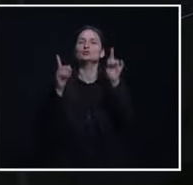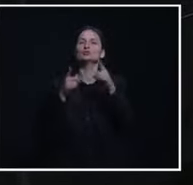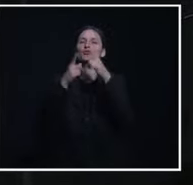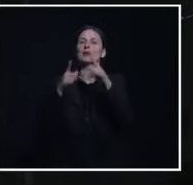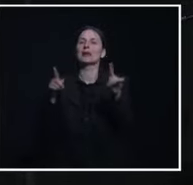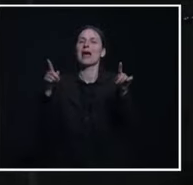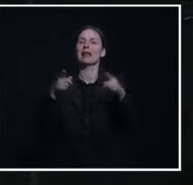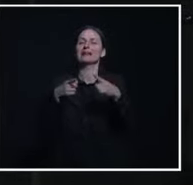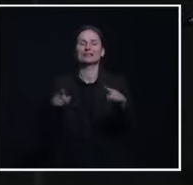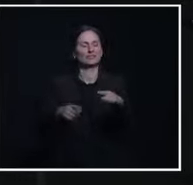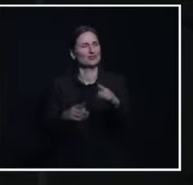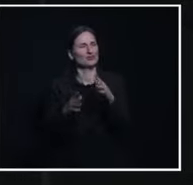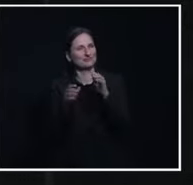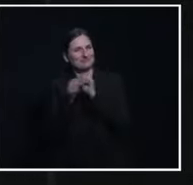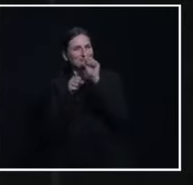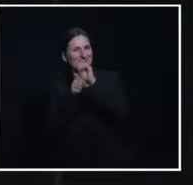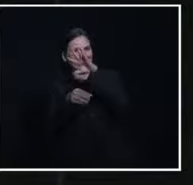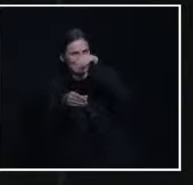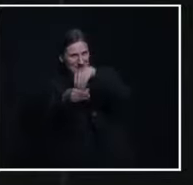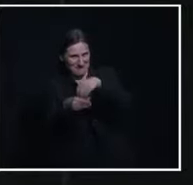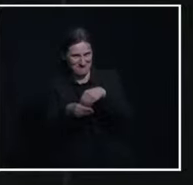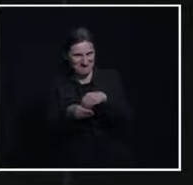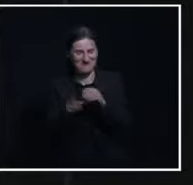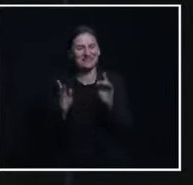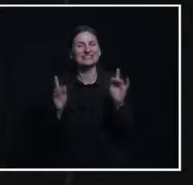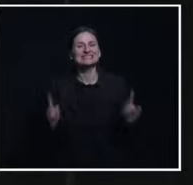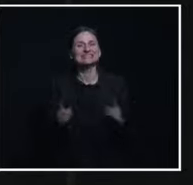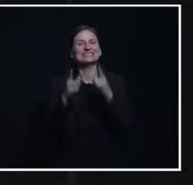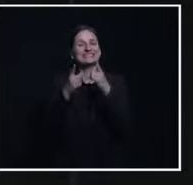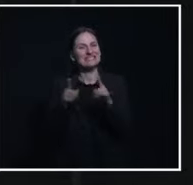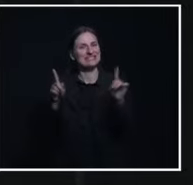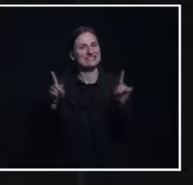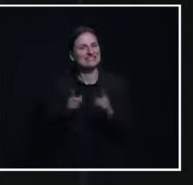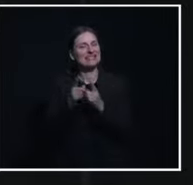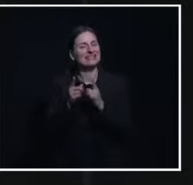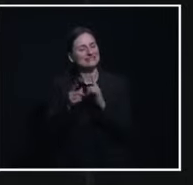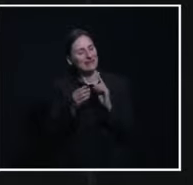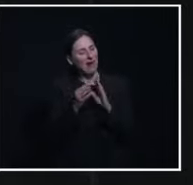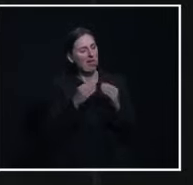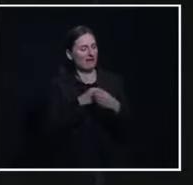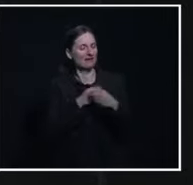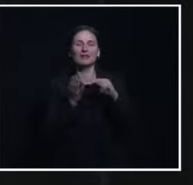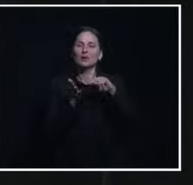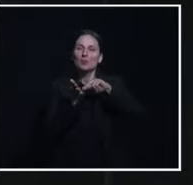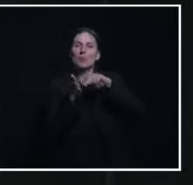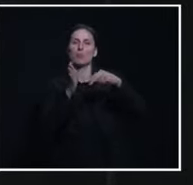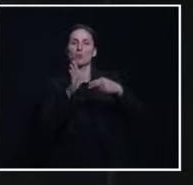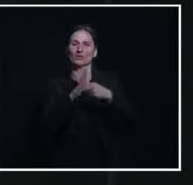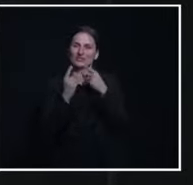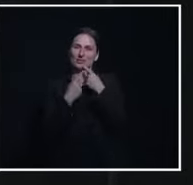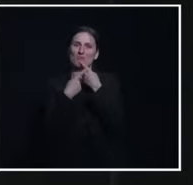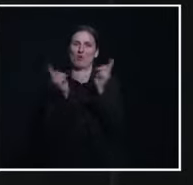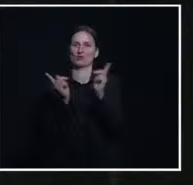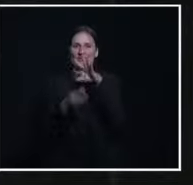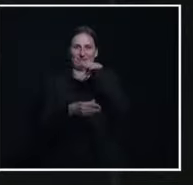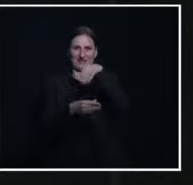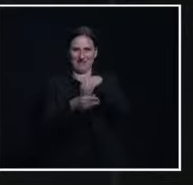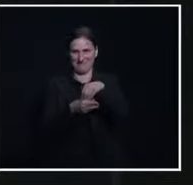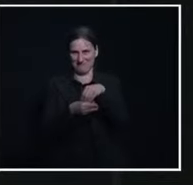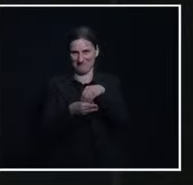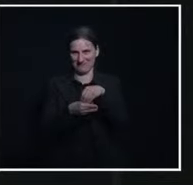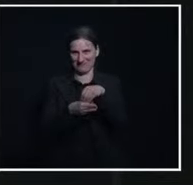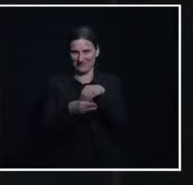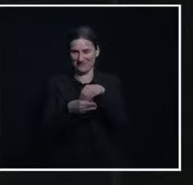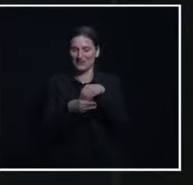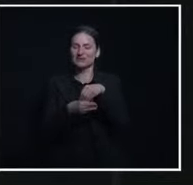gelebter Aufruhr. Das Singen ist immer auch ein politisches Statement. Es hat eine